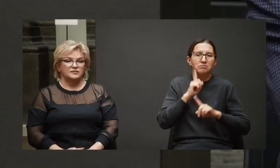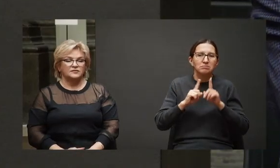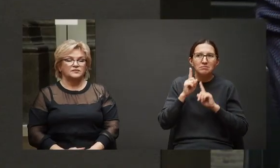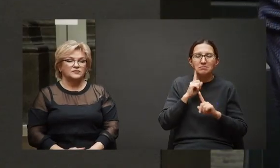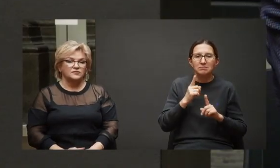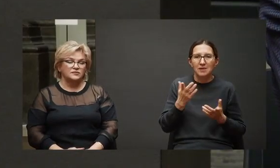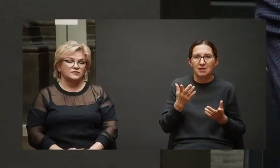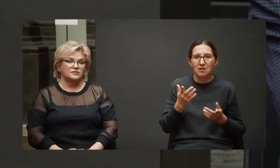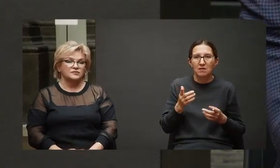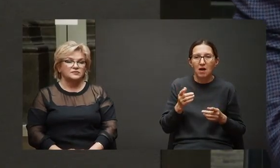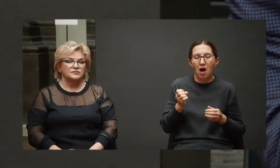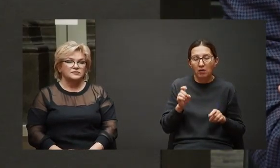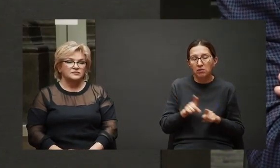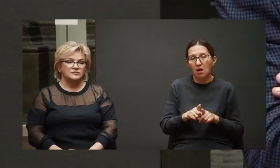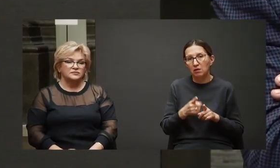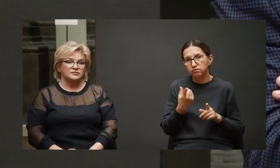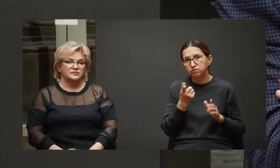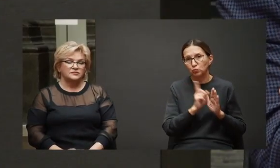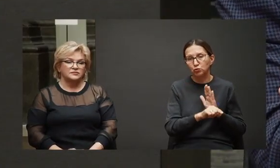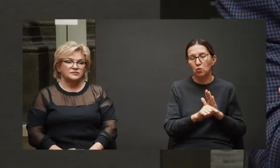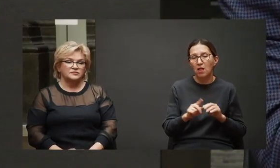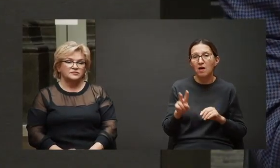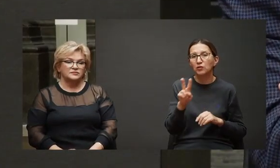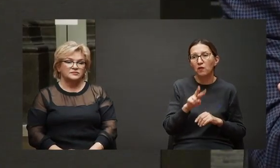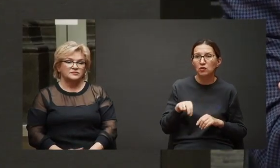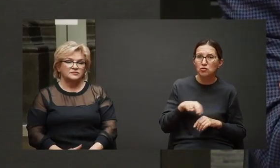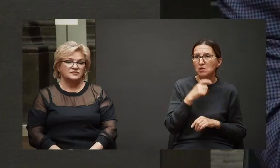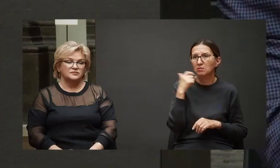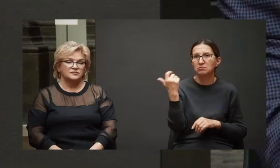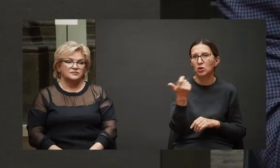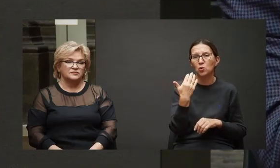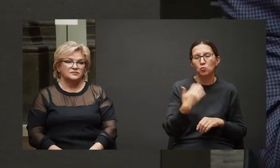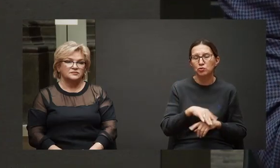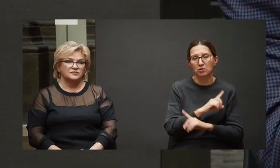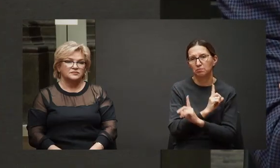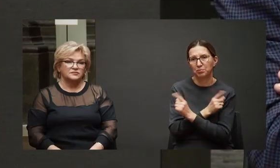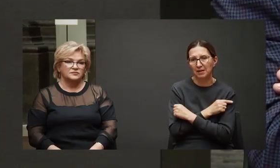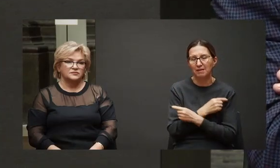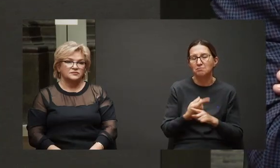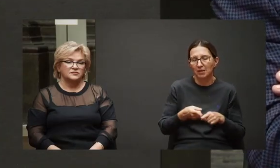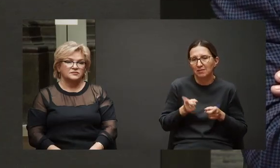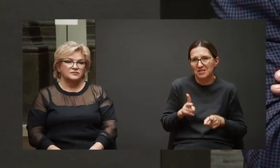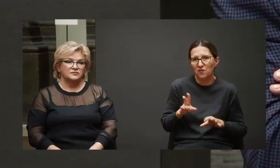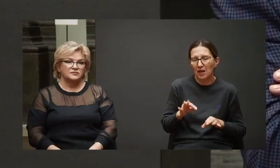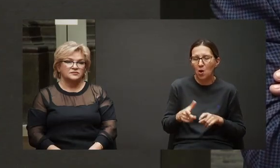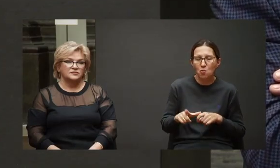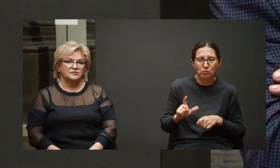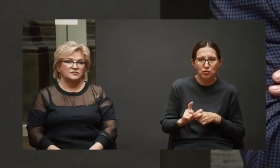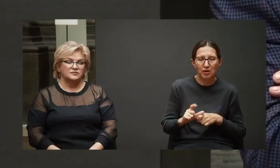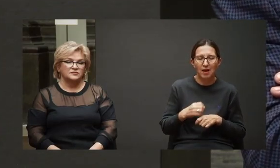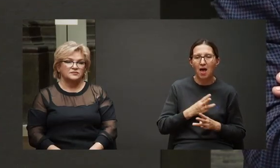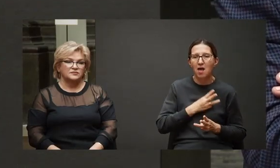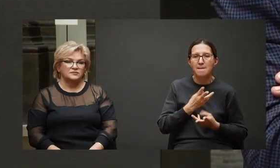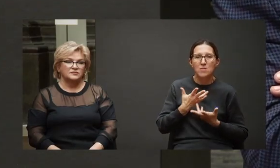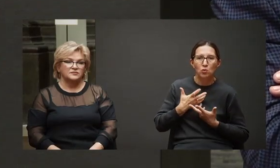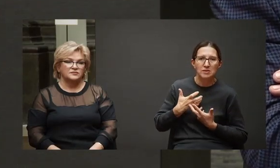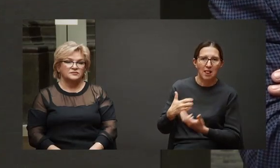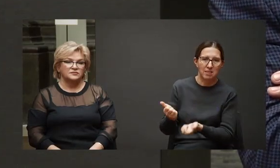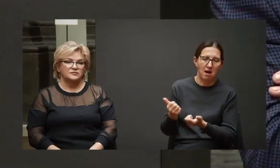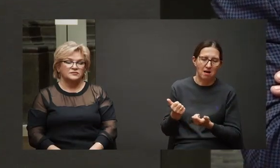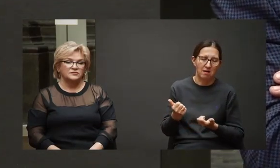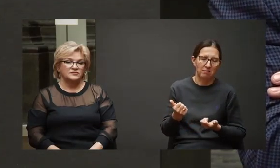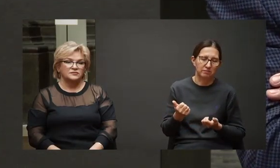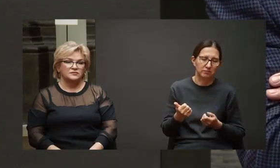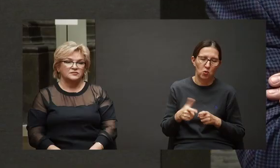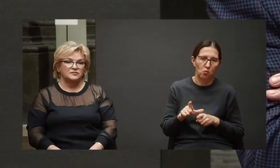сразу устал и ушел, два часа отходил, ты уже никакой. Потому что это, конечно, очень эмоционально